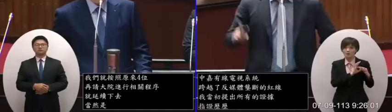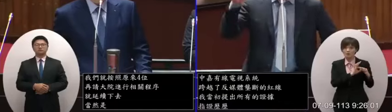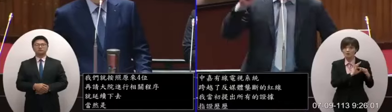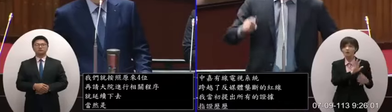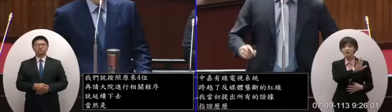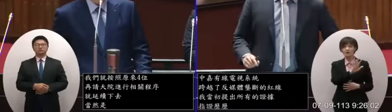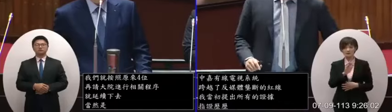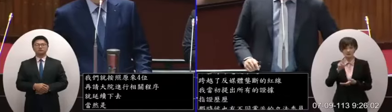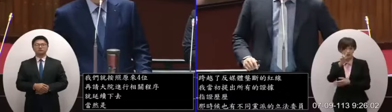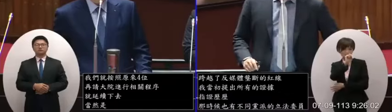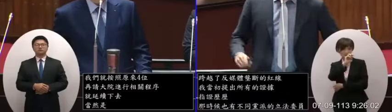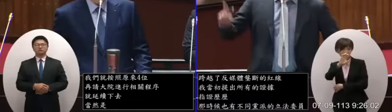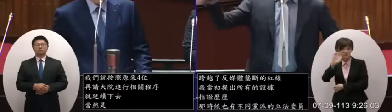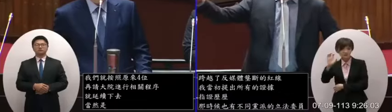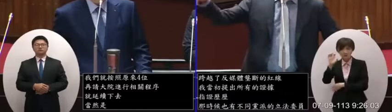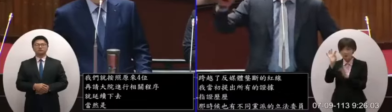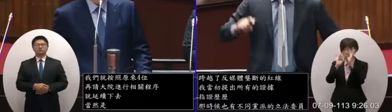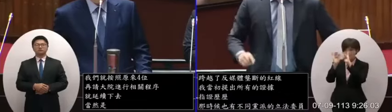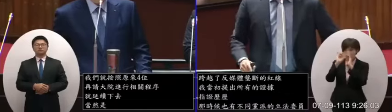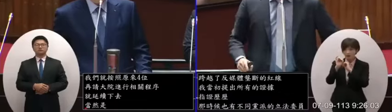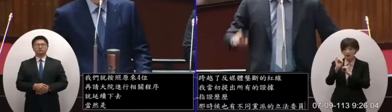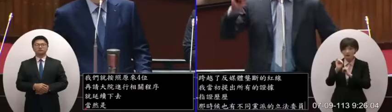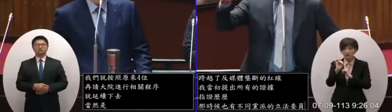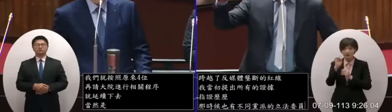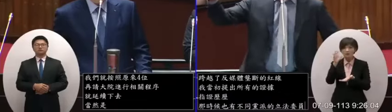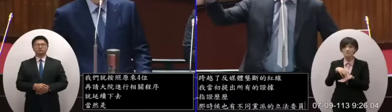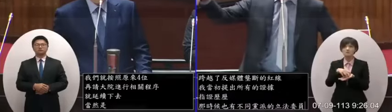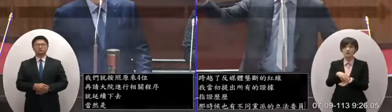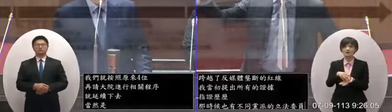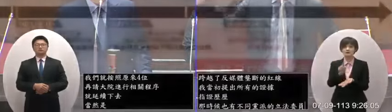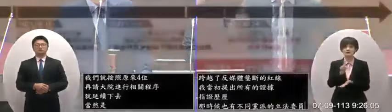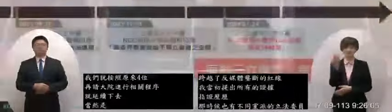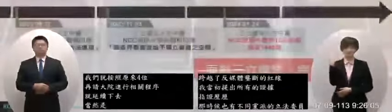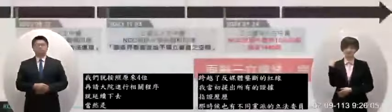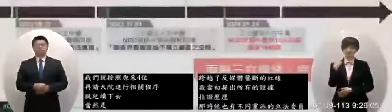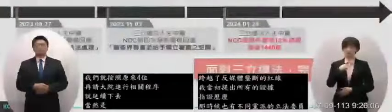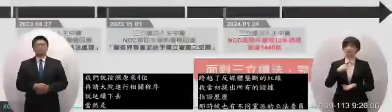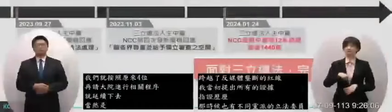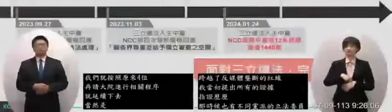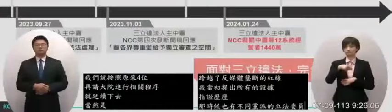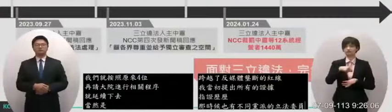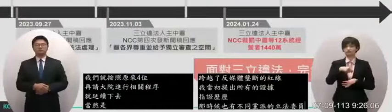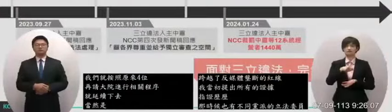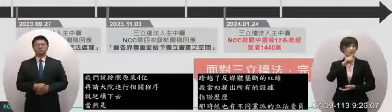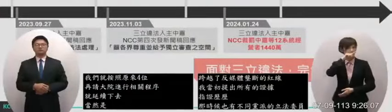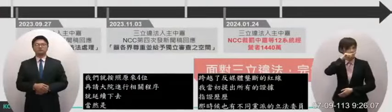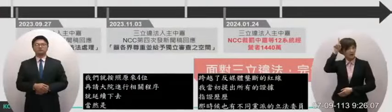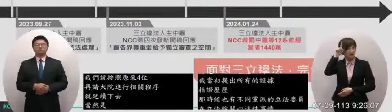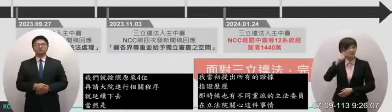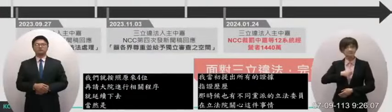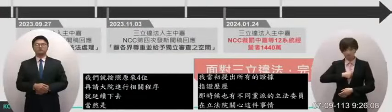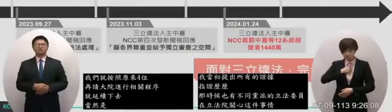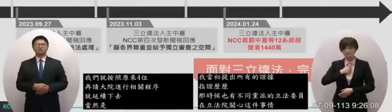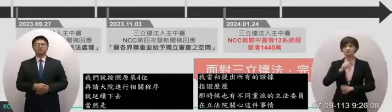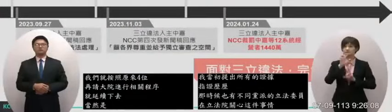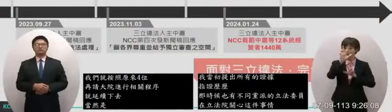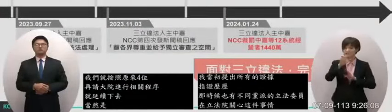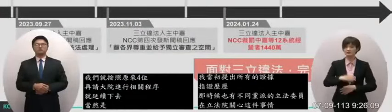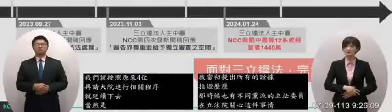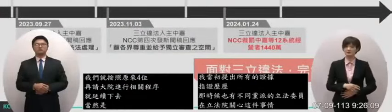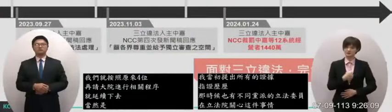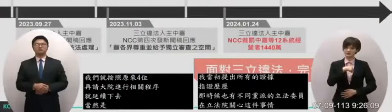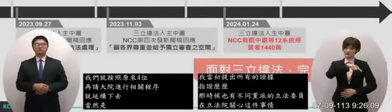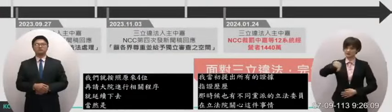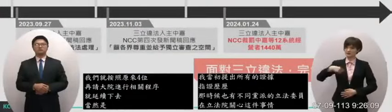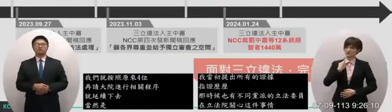查确认，当初检举的内容是真实无误的，是真实无误的。但我们大家就在怀